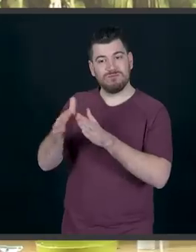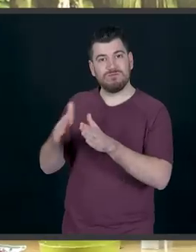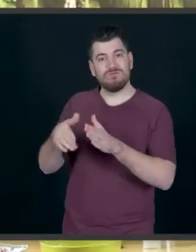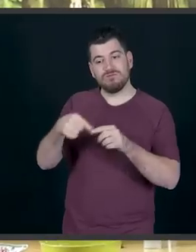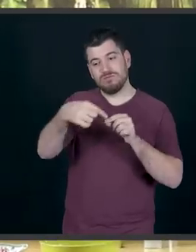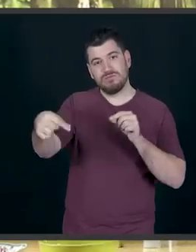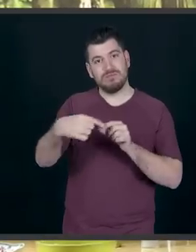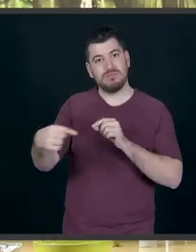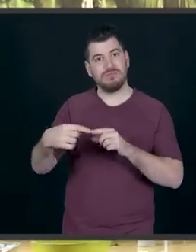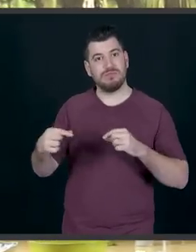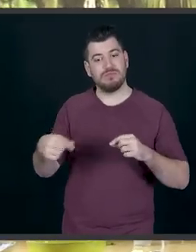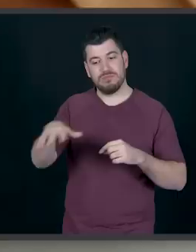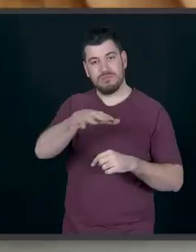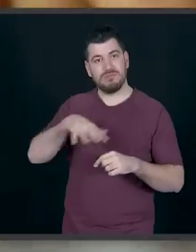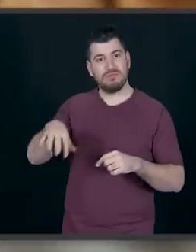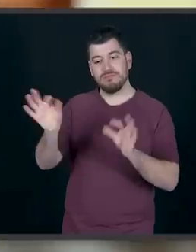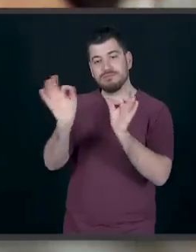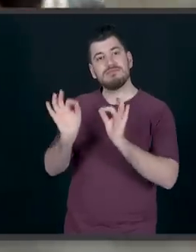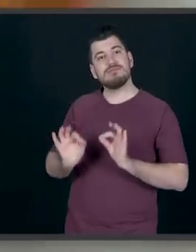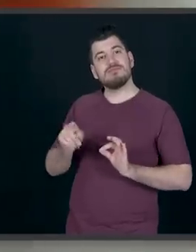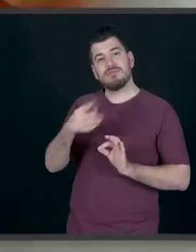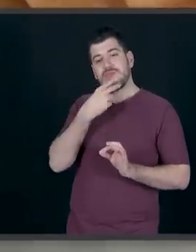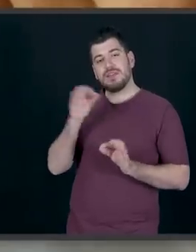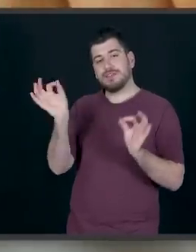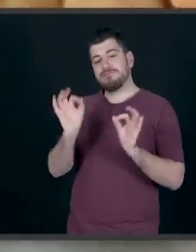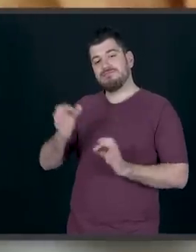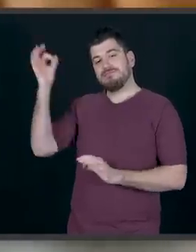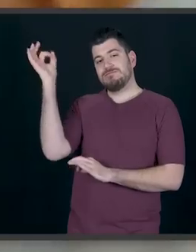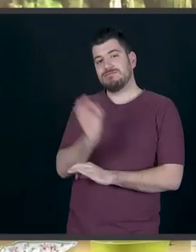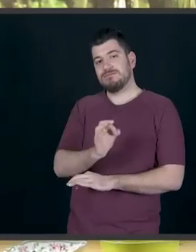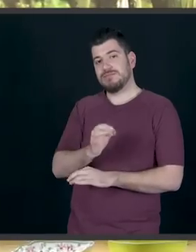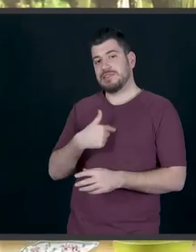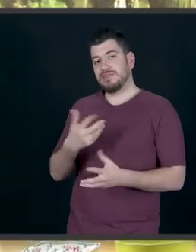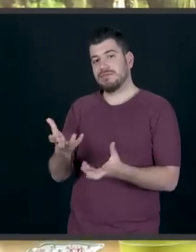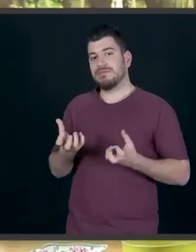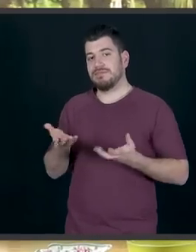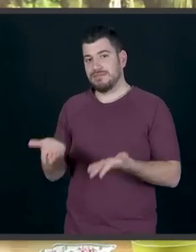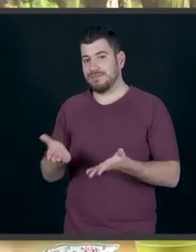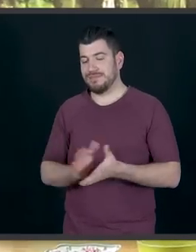ίσα ίσα πάνω από τη σαλάτα για να την κάνουμε ακόμα πιο sexy.